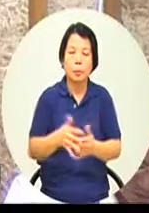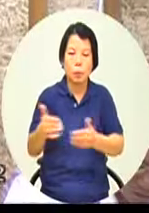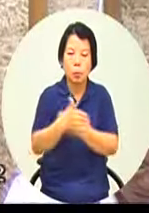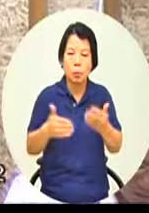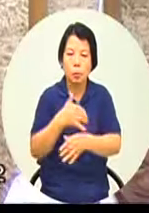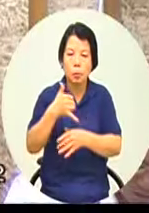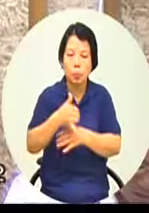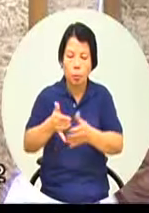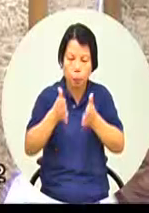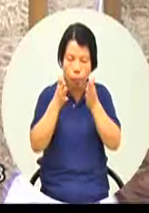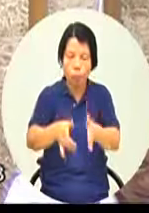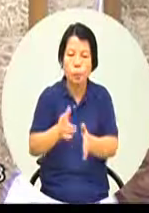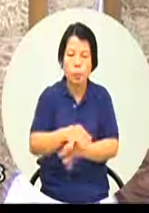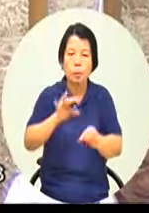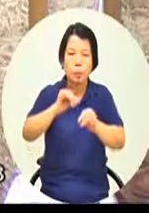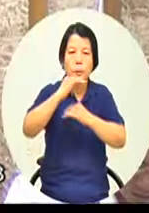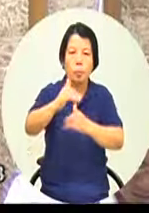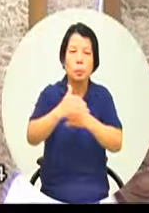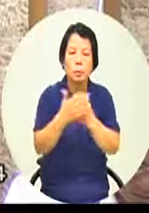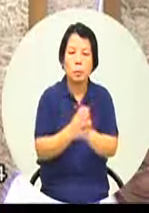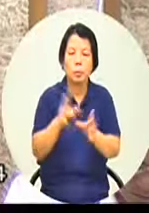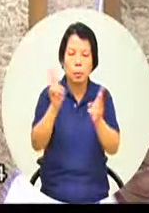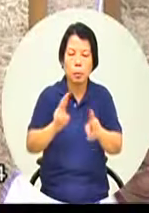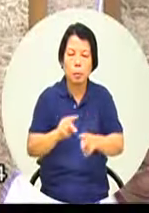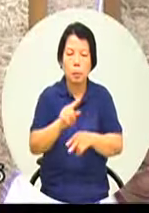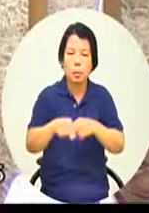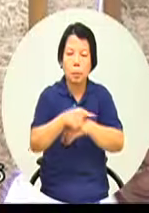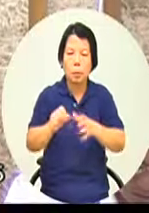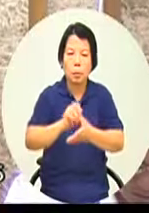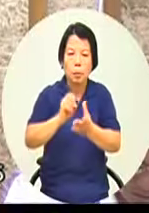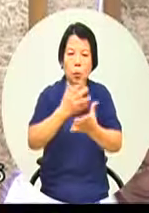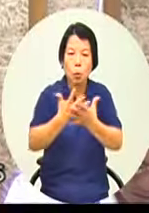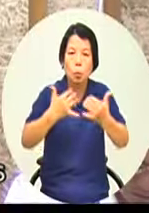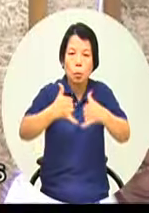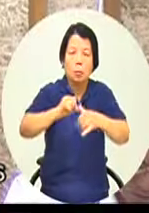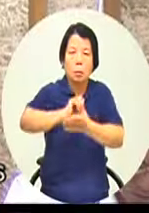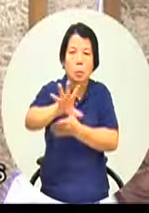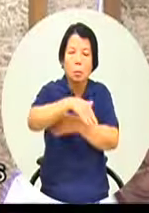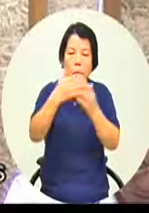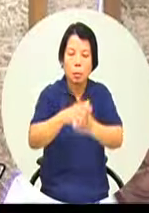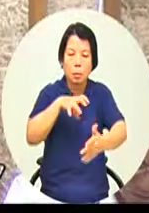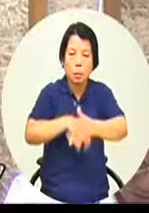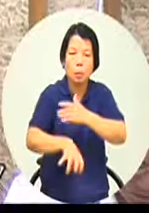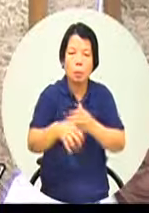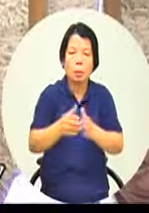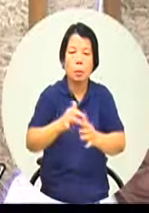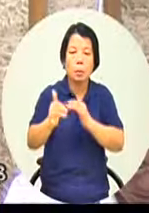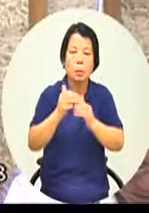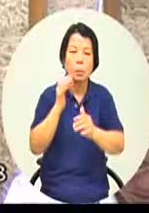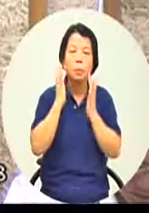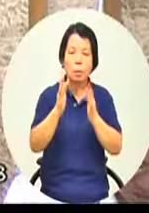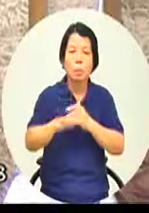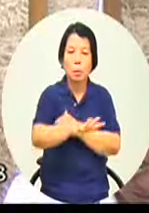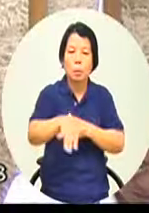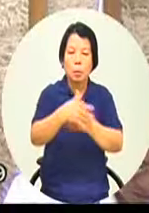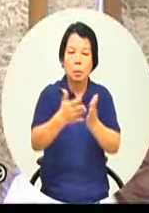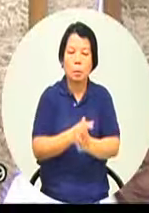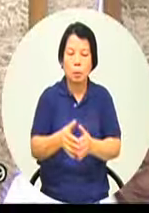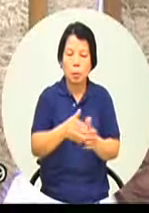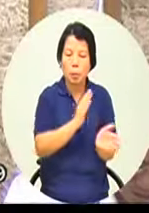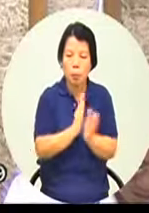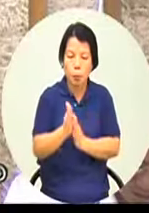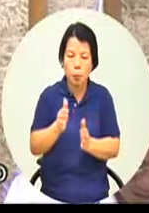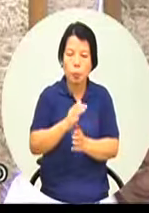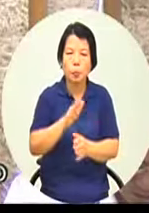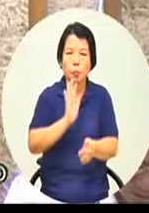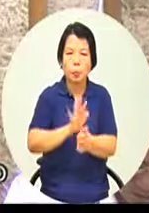分哦，百货公司也好，电子商务的通路也好，我们内需的市场我们也一直不断的在处理。那另外就是